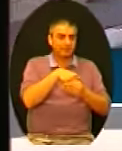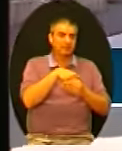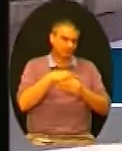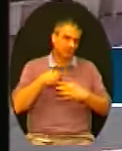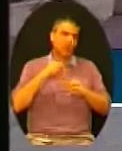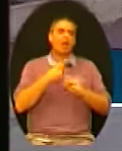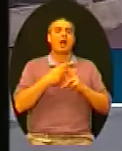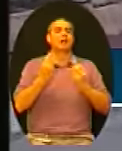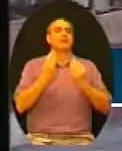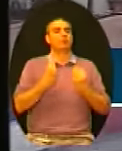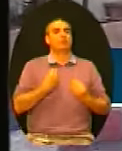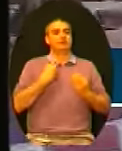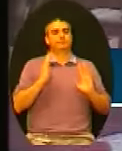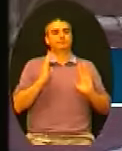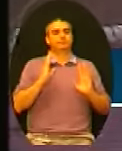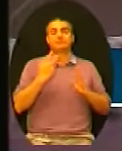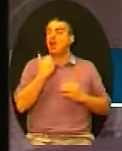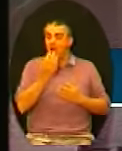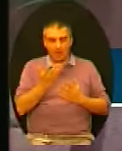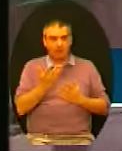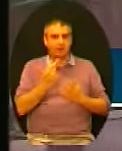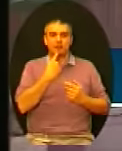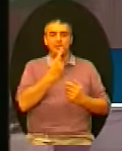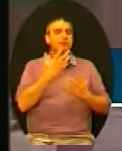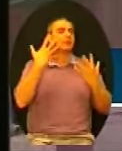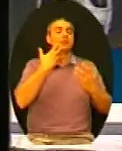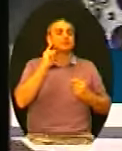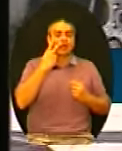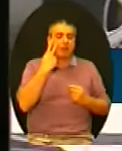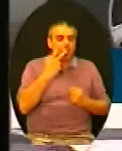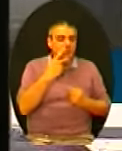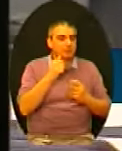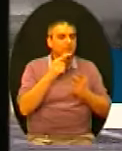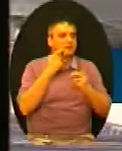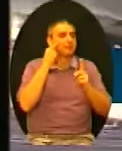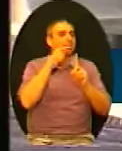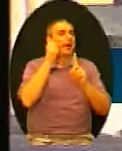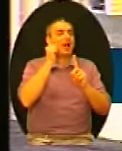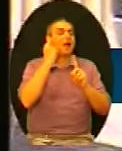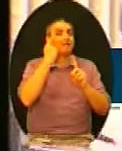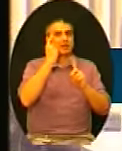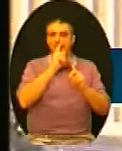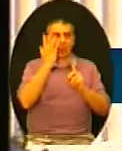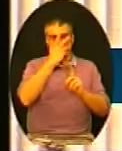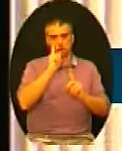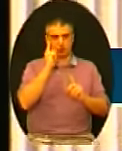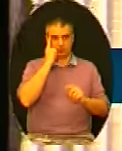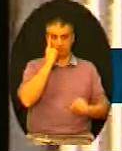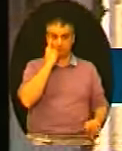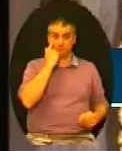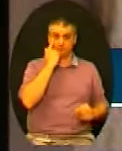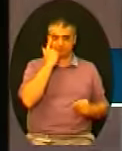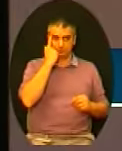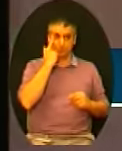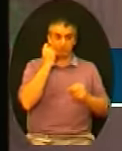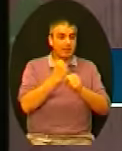אני לקחתי רק את הטוב מהרע. איך אמר אחד גדולי ישראל, צריך לראות דרך הלבן של העין, ולא דרך השחור. אם עושים